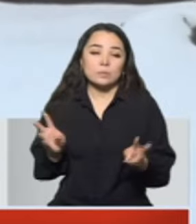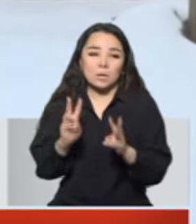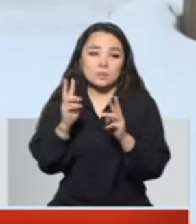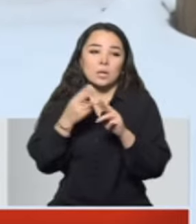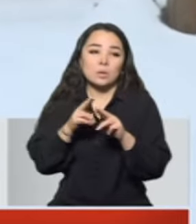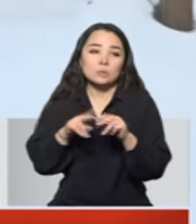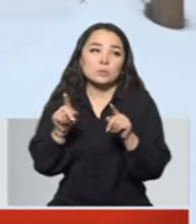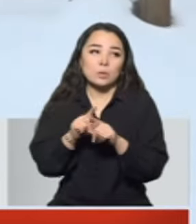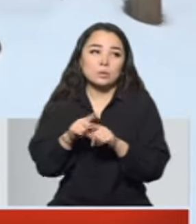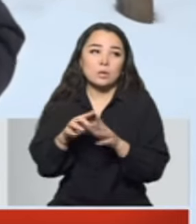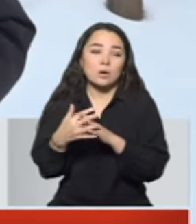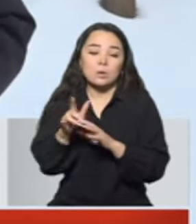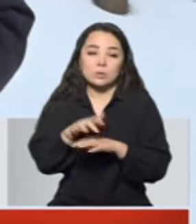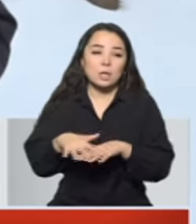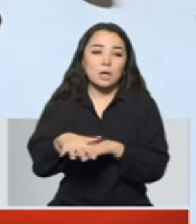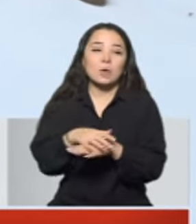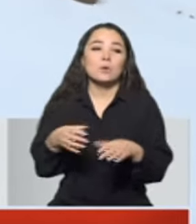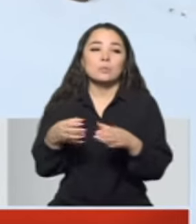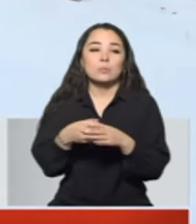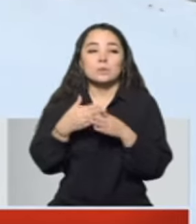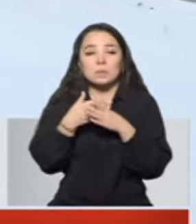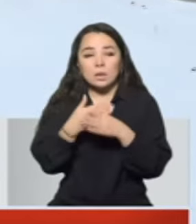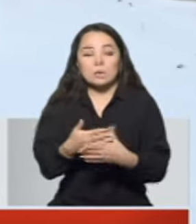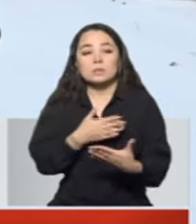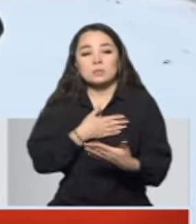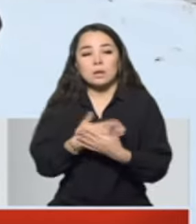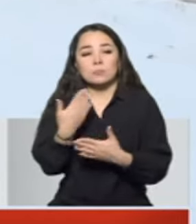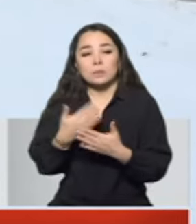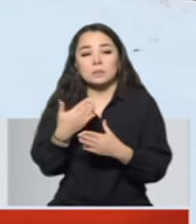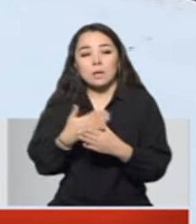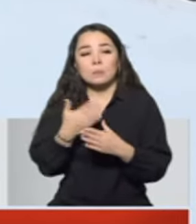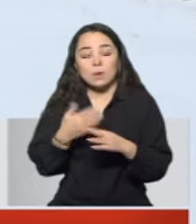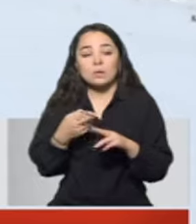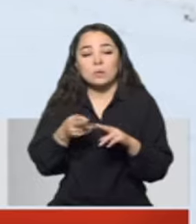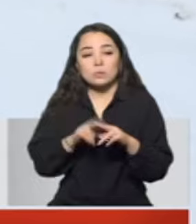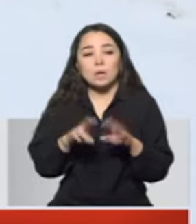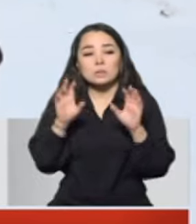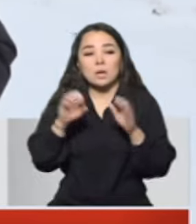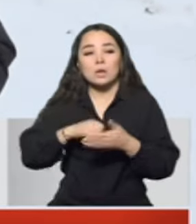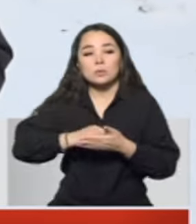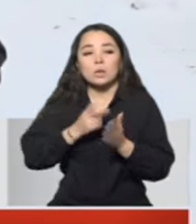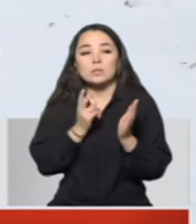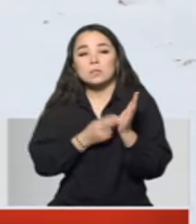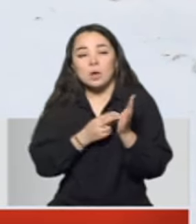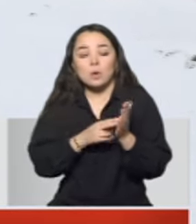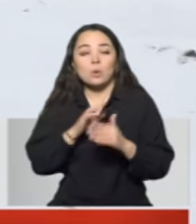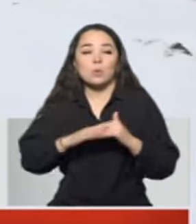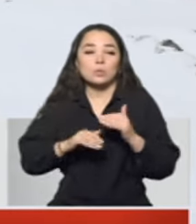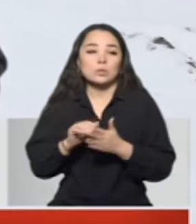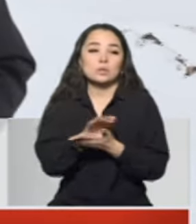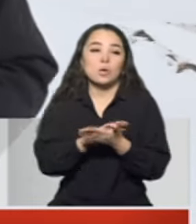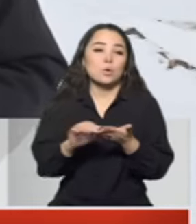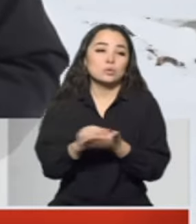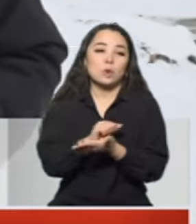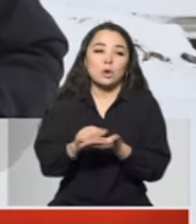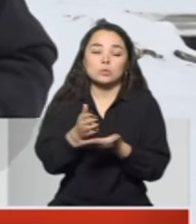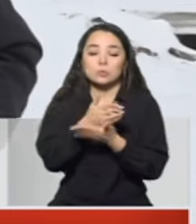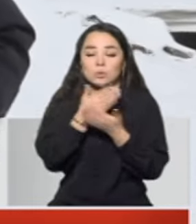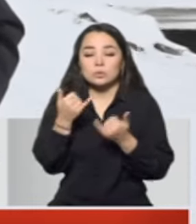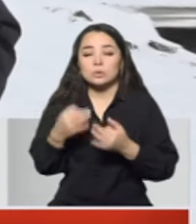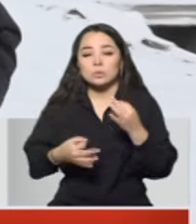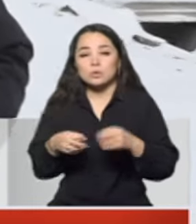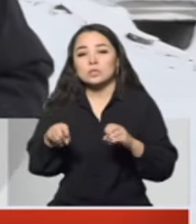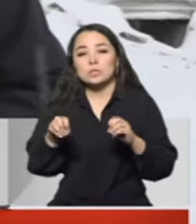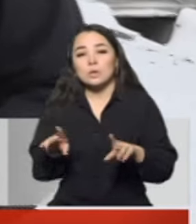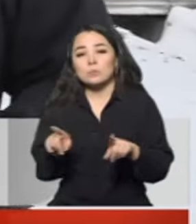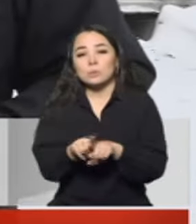кезінде ауыл жұрты бір адамша жұмылып көмегімізді аямадық дейді. Бірақ та оны заңды түрде дәлелдейтін қолдарында құжаттары жоқ. Сот шешіміне